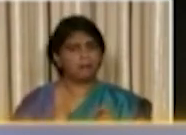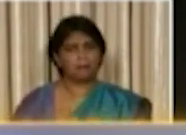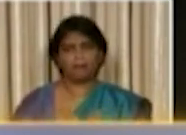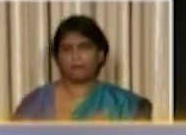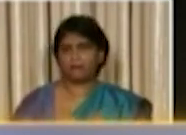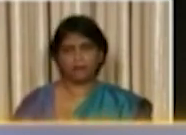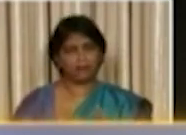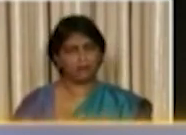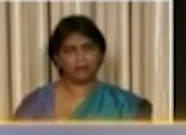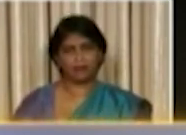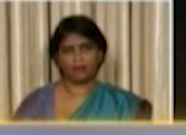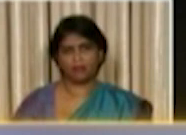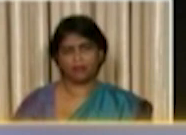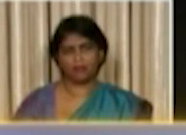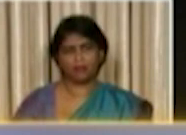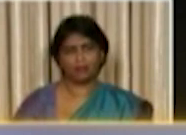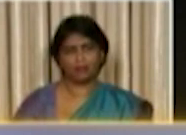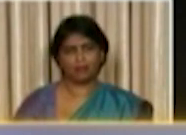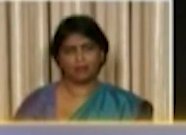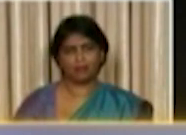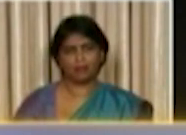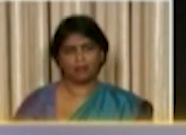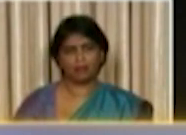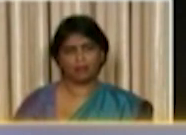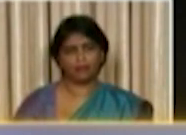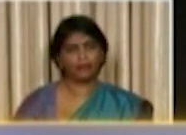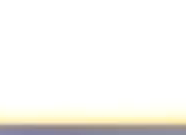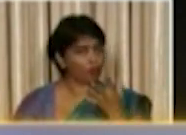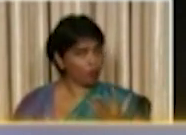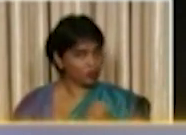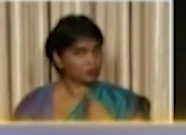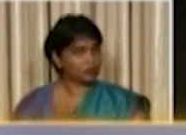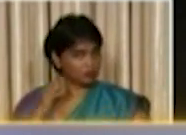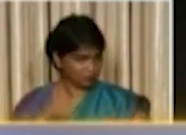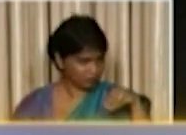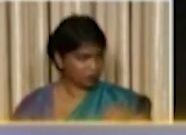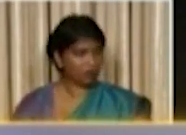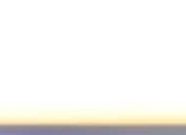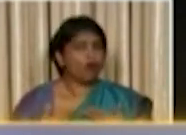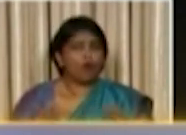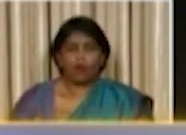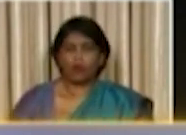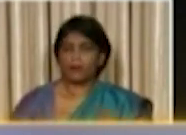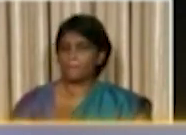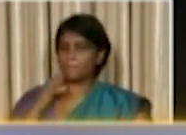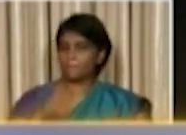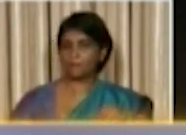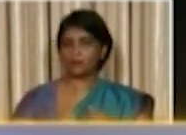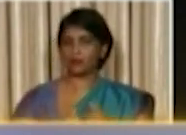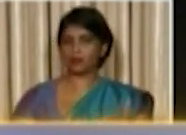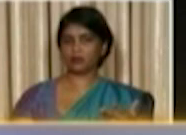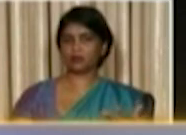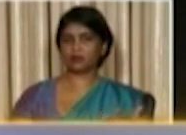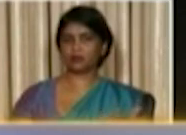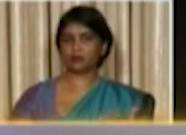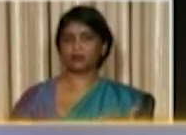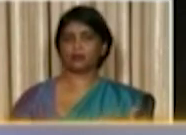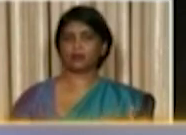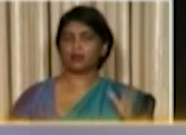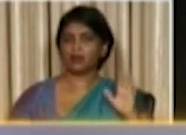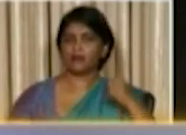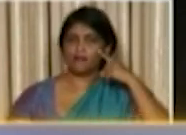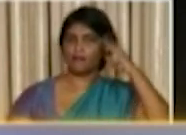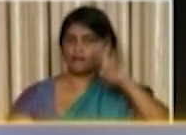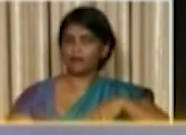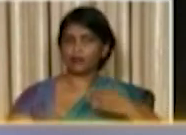Anika, no, yeah, you want elections. How can I give you elections when you are not even taking the motion of no confidence? We offered it